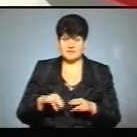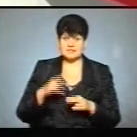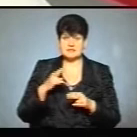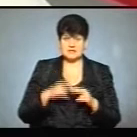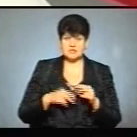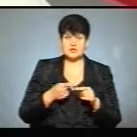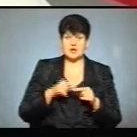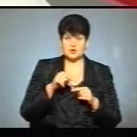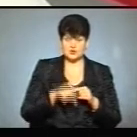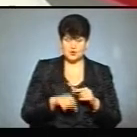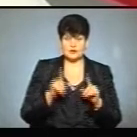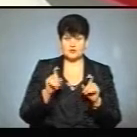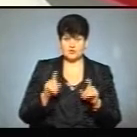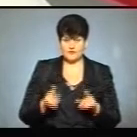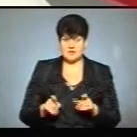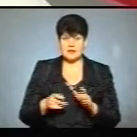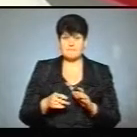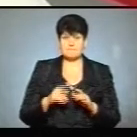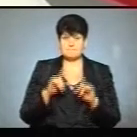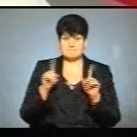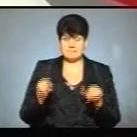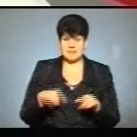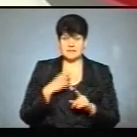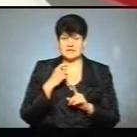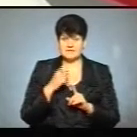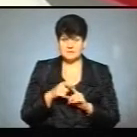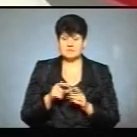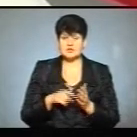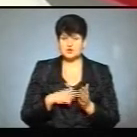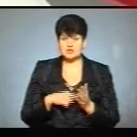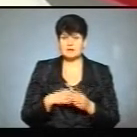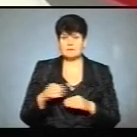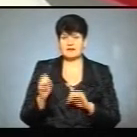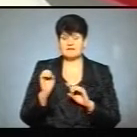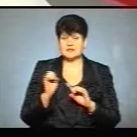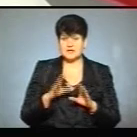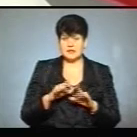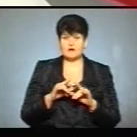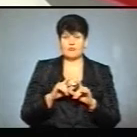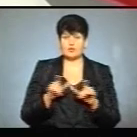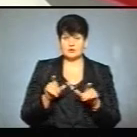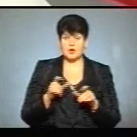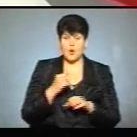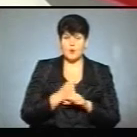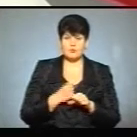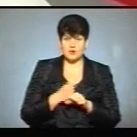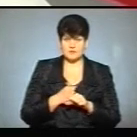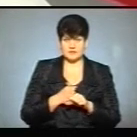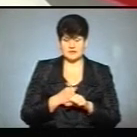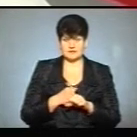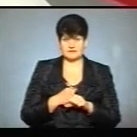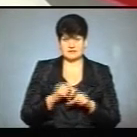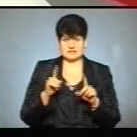цього тестування, як бланки відповіді, так і самі зошити, ми віддавали в пункти обробки оцих тестових завдань.